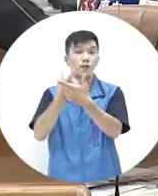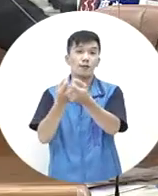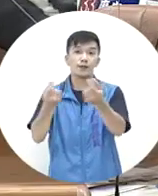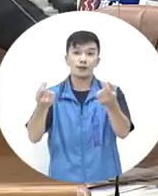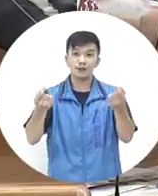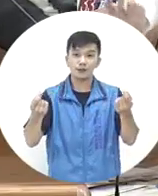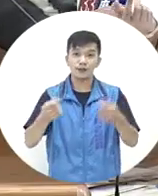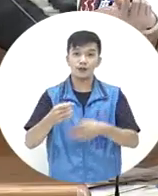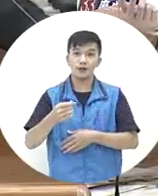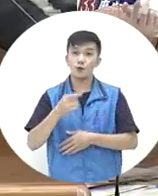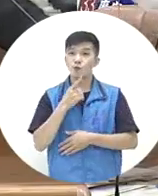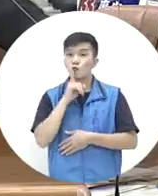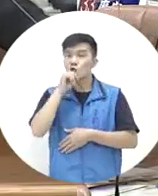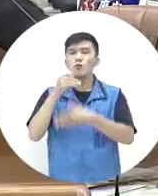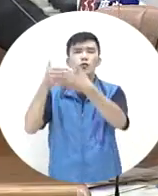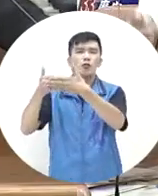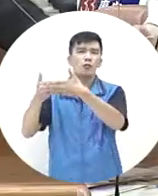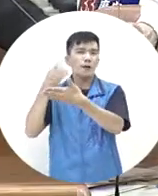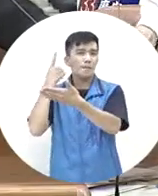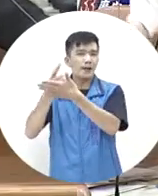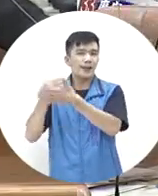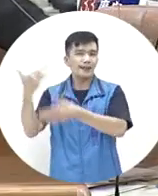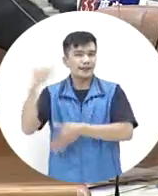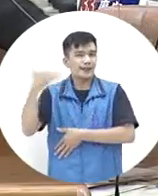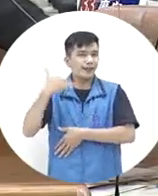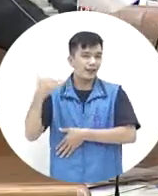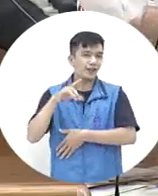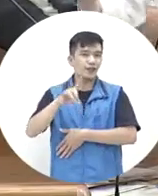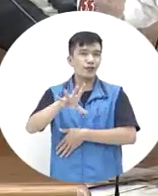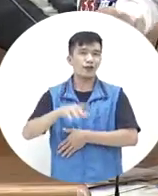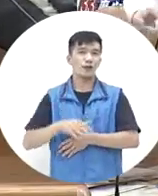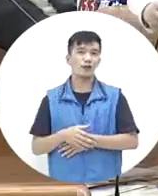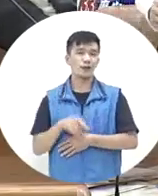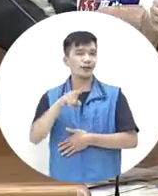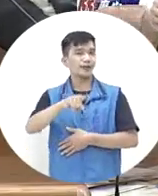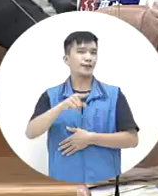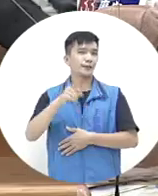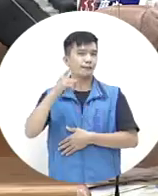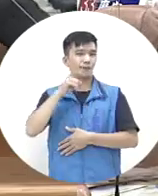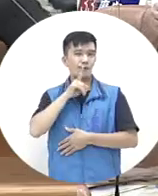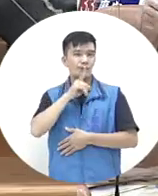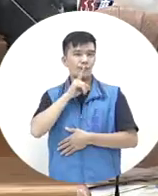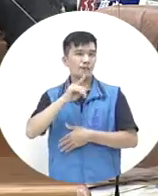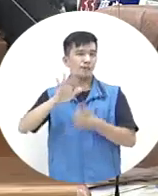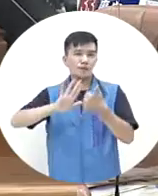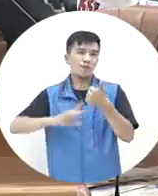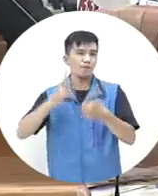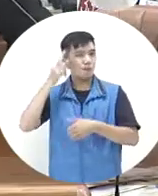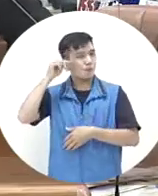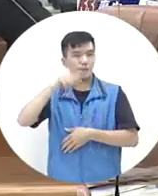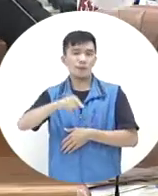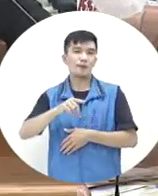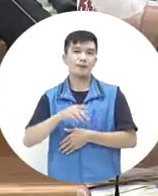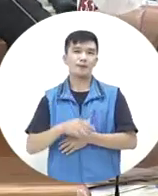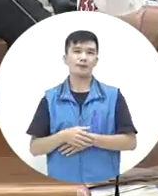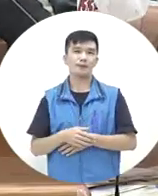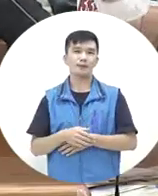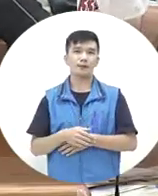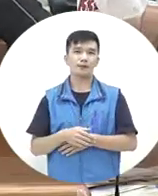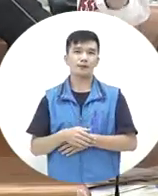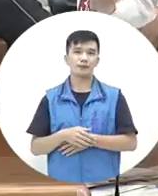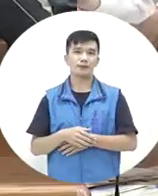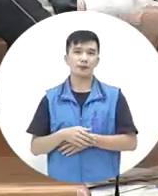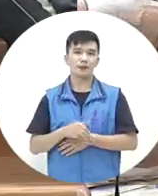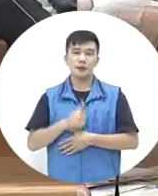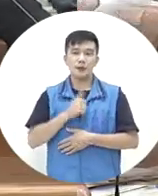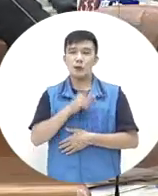有中国现在每天在绕台，也没有其他国家。那你这样的态度，市长，我真的觉得哦，你这样子完全提不